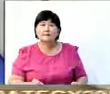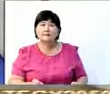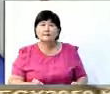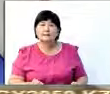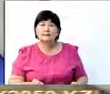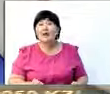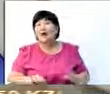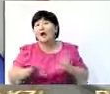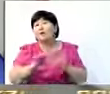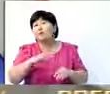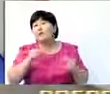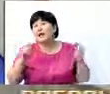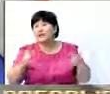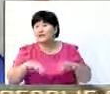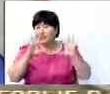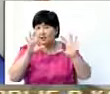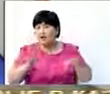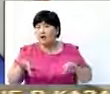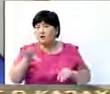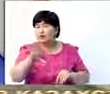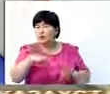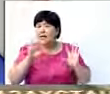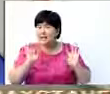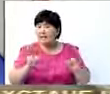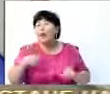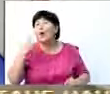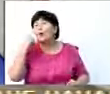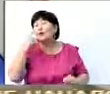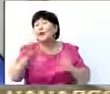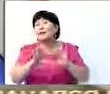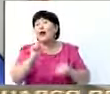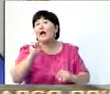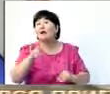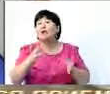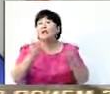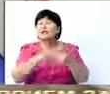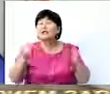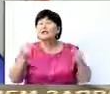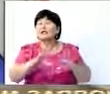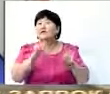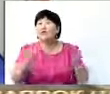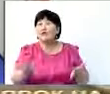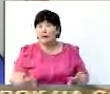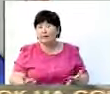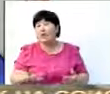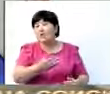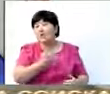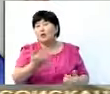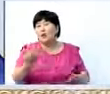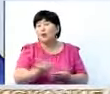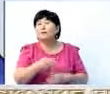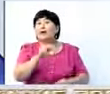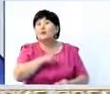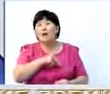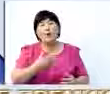түрде болды. Выборы прошли в соответствии с законом. Все было справедливо, я думаю. Избранные акимы, считаю, соответствуют всем требованиям. Желаю им успеха в